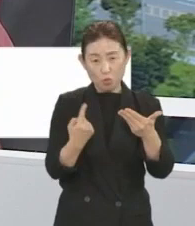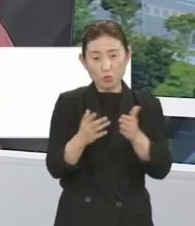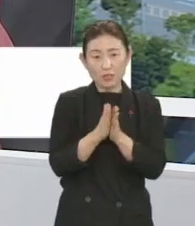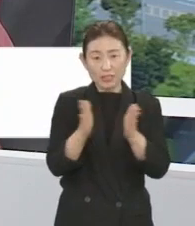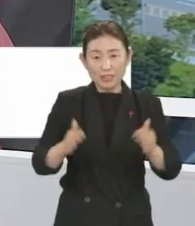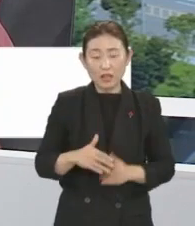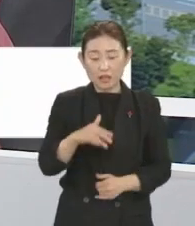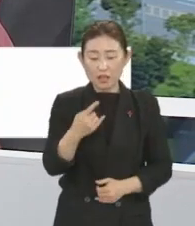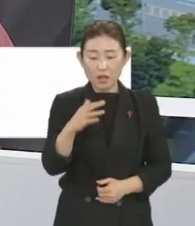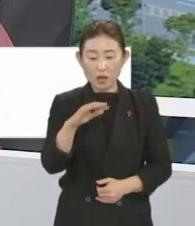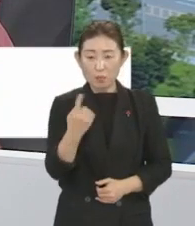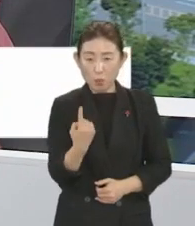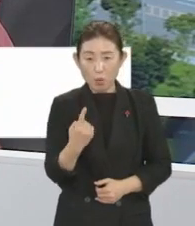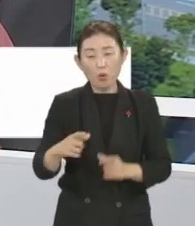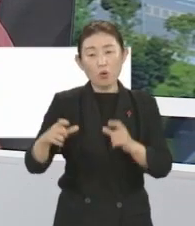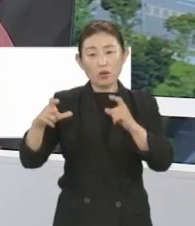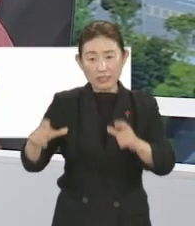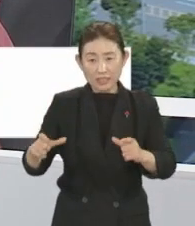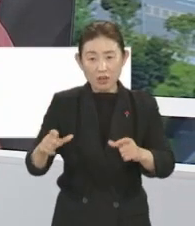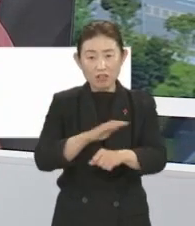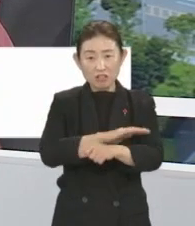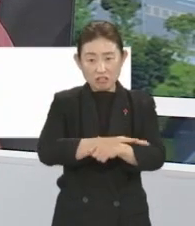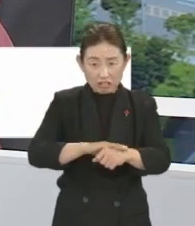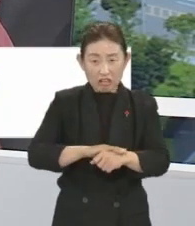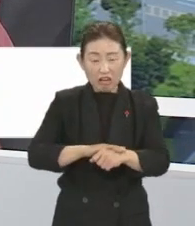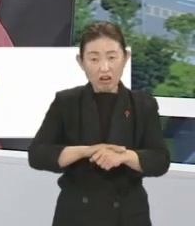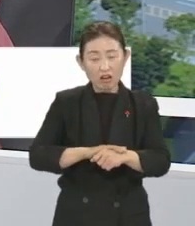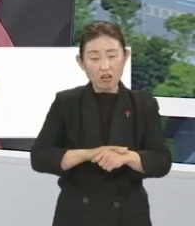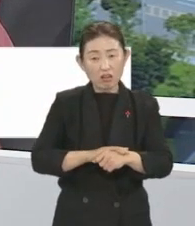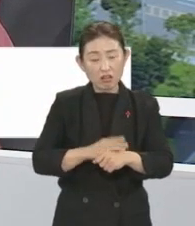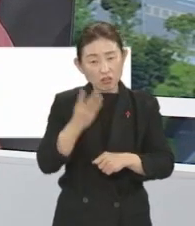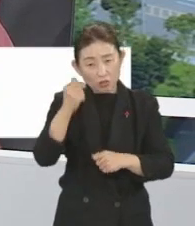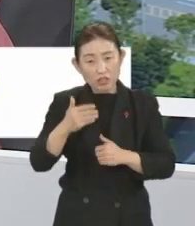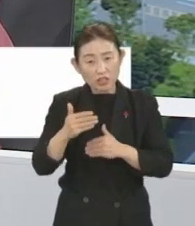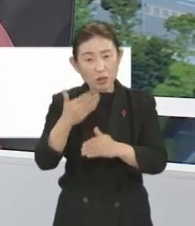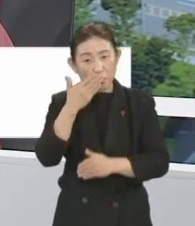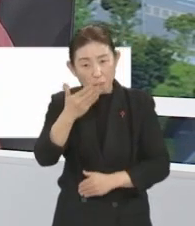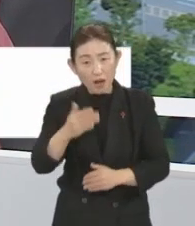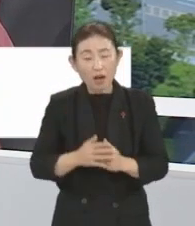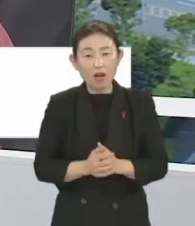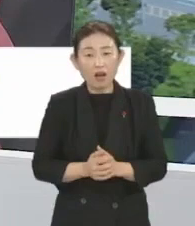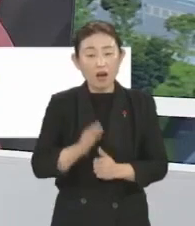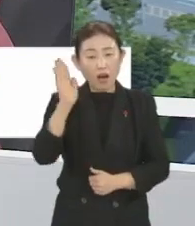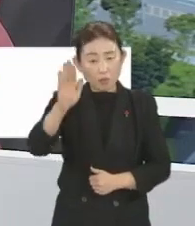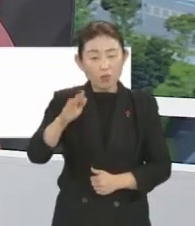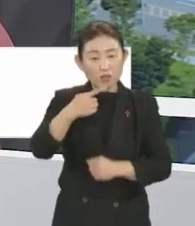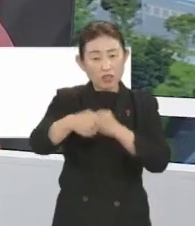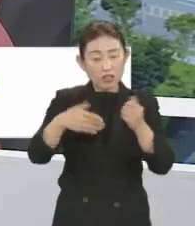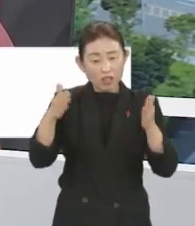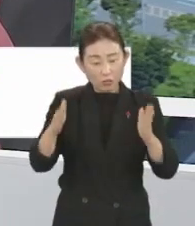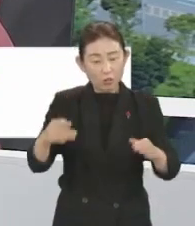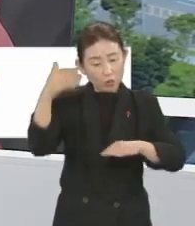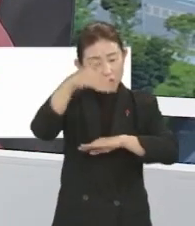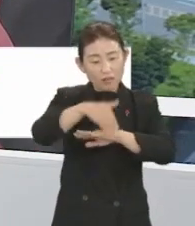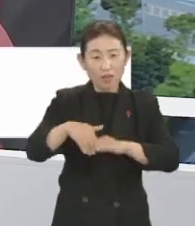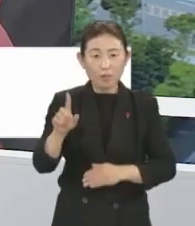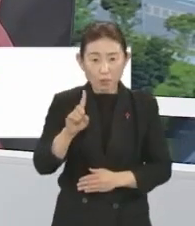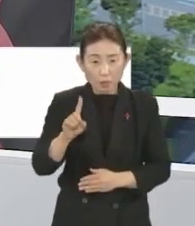네. 내포 혁신도시는 속도감 있게 진행될 수가 있을지, 그리고 또 새해 도정의 핵심 정책은 무엇인지 말씀